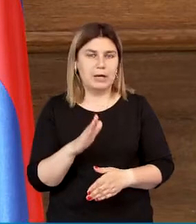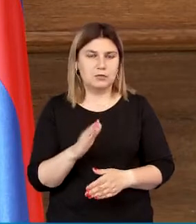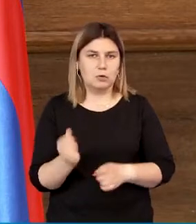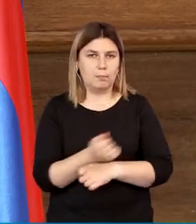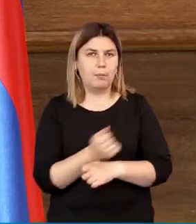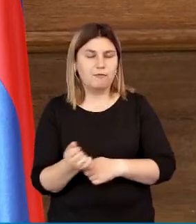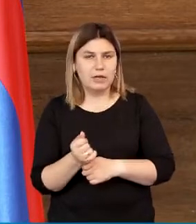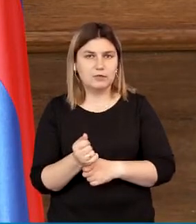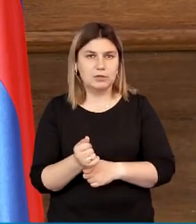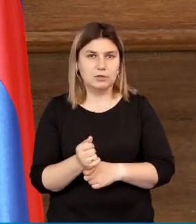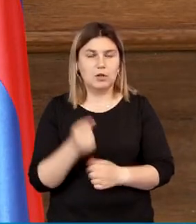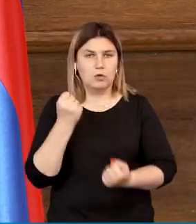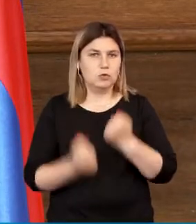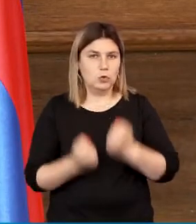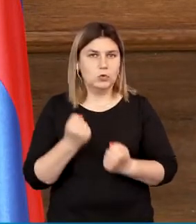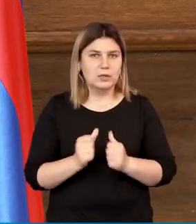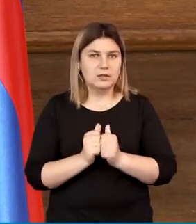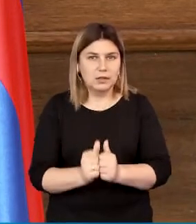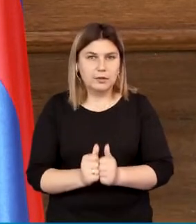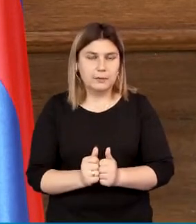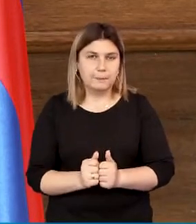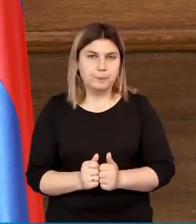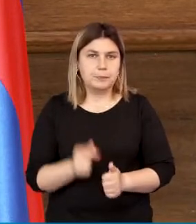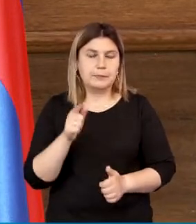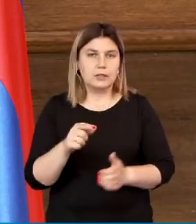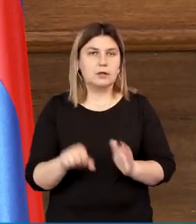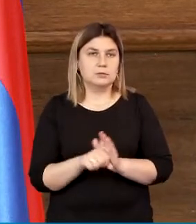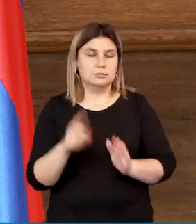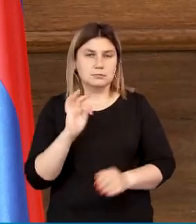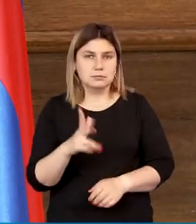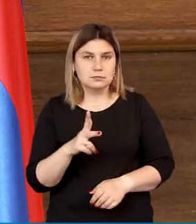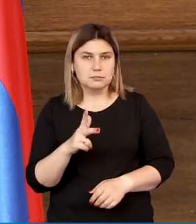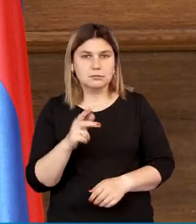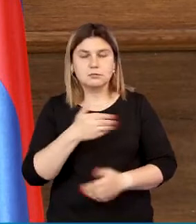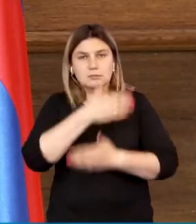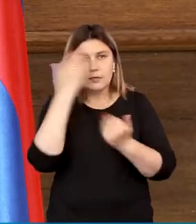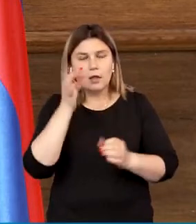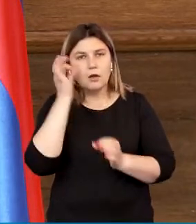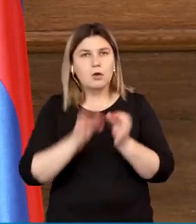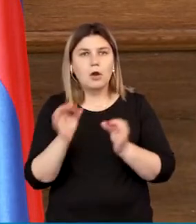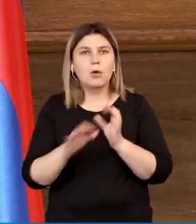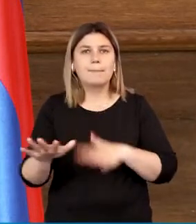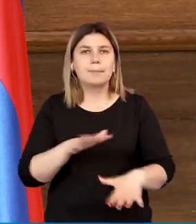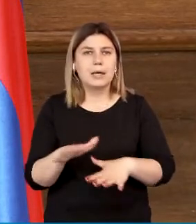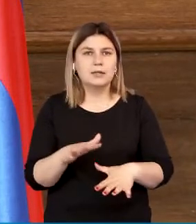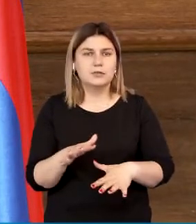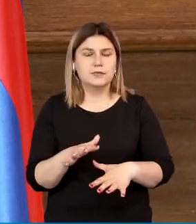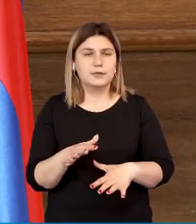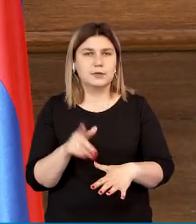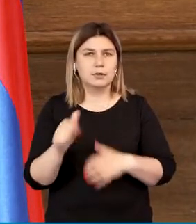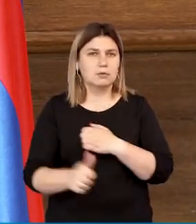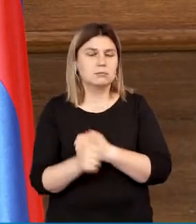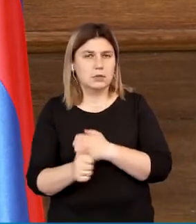poważne wyzwanie, więc tak do tego podchodzimy. Nie wiem konkretnie, o które miejsce panu